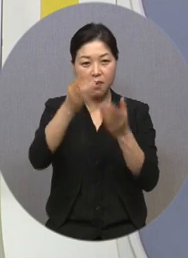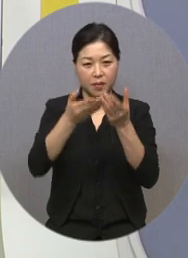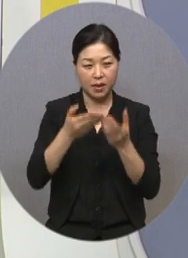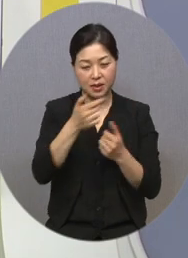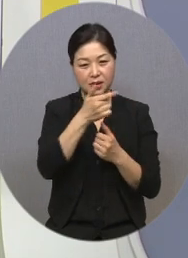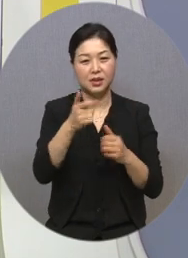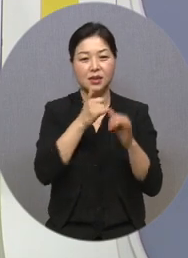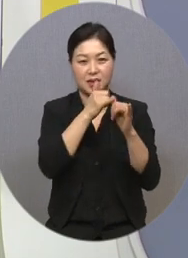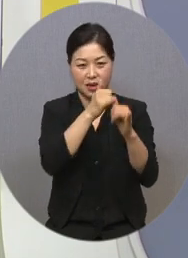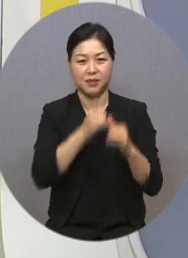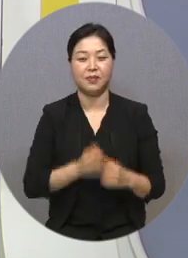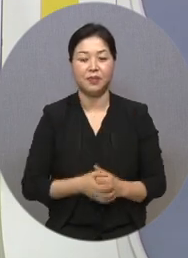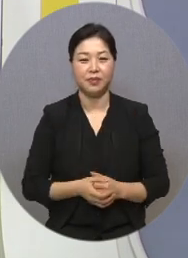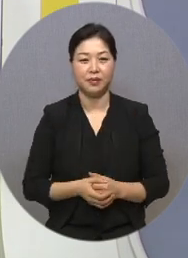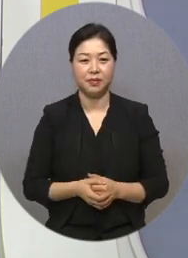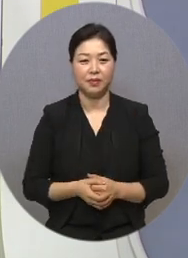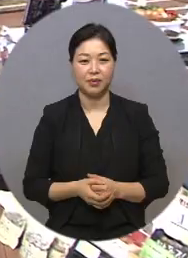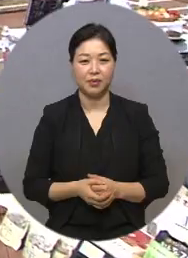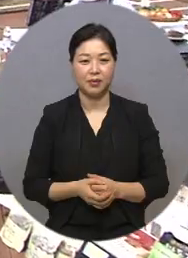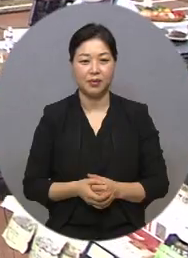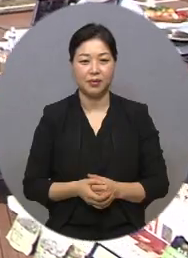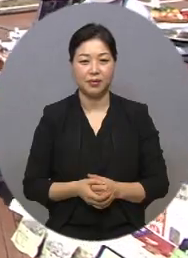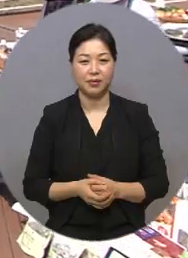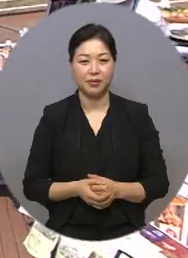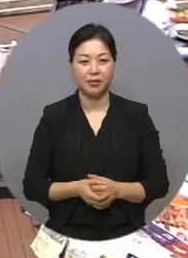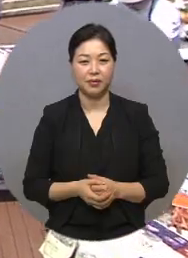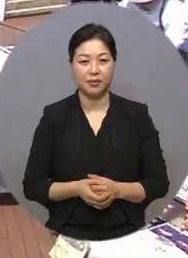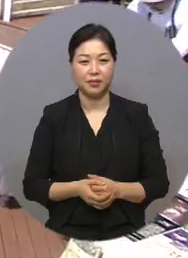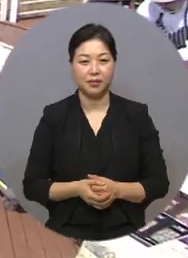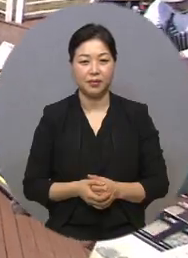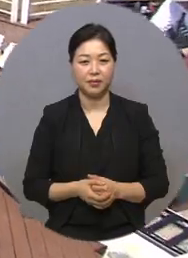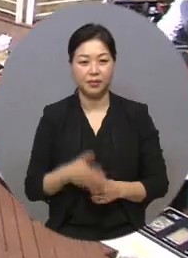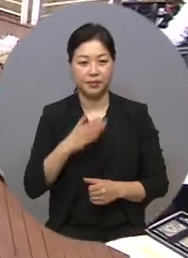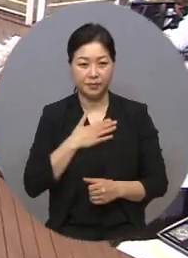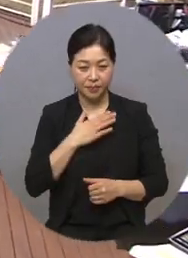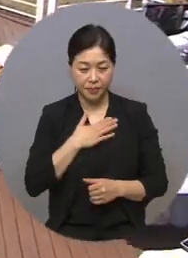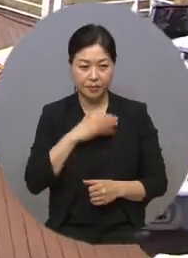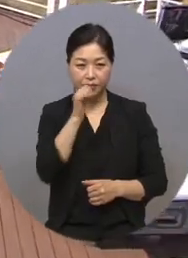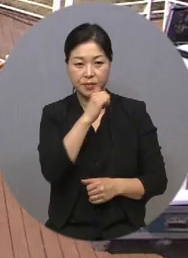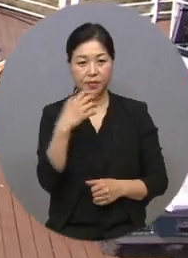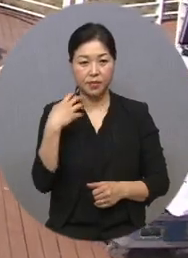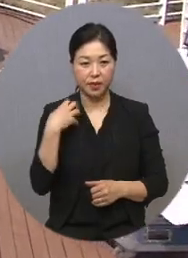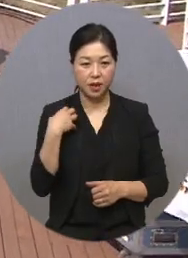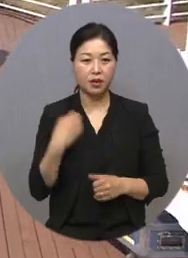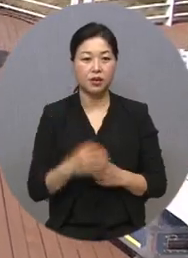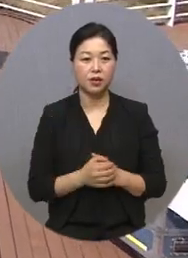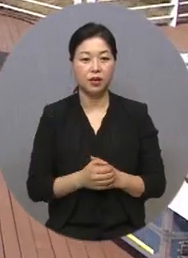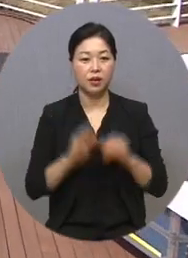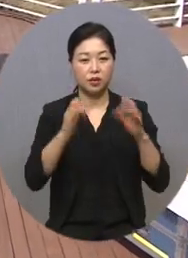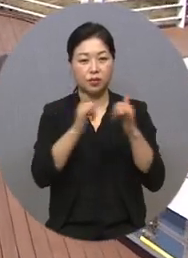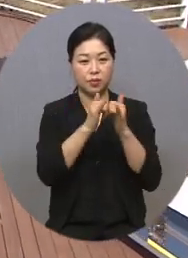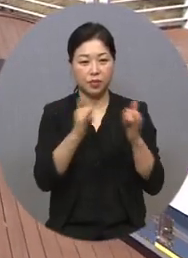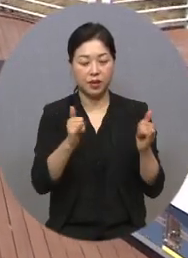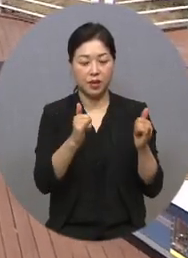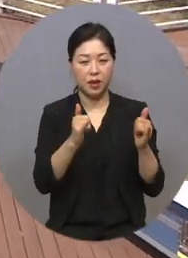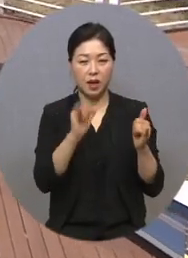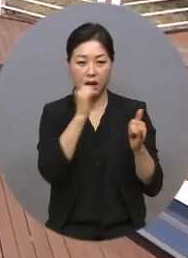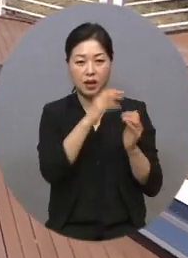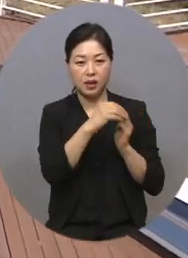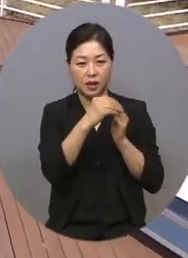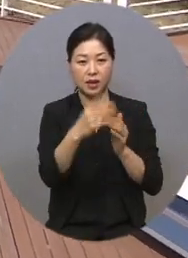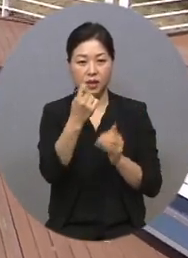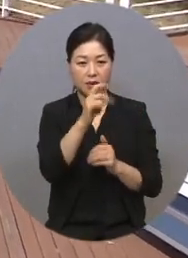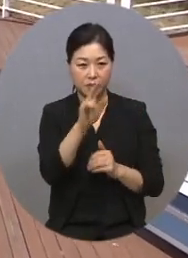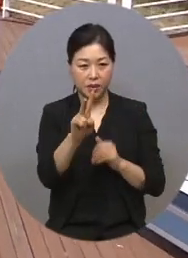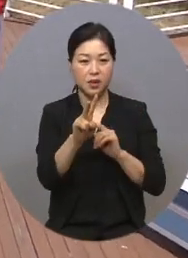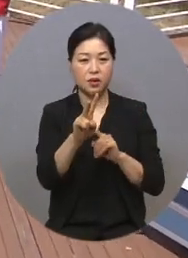큰 상입니다. 왜냐하면 저희가 진행하고 있는 국민안내양 TV와 전남도청에서 운영하는 이